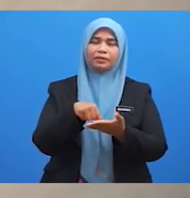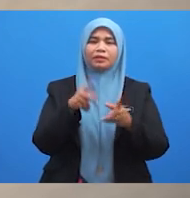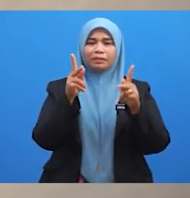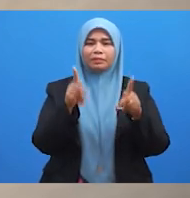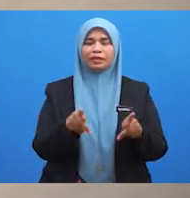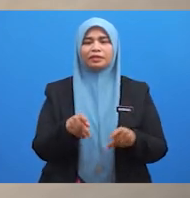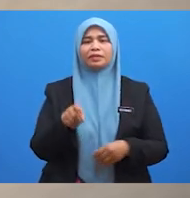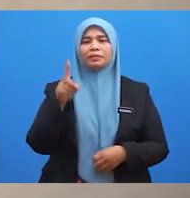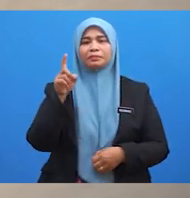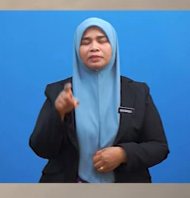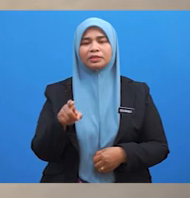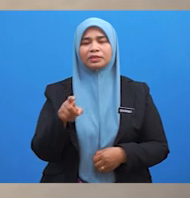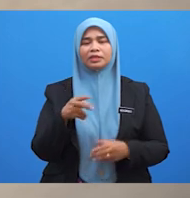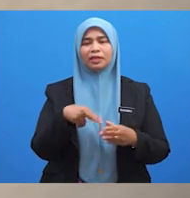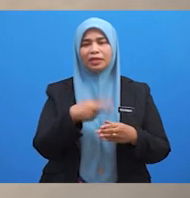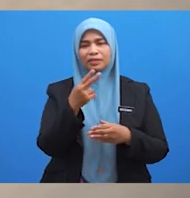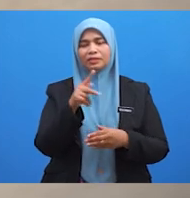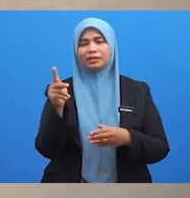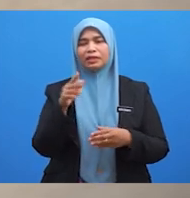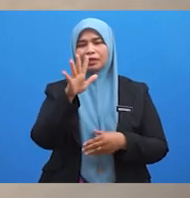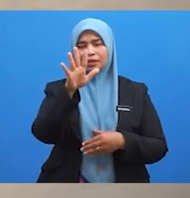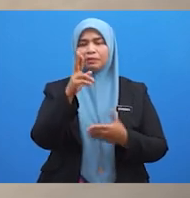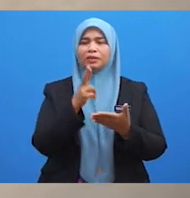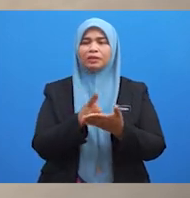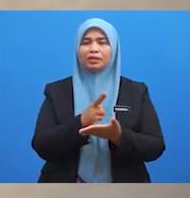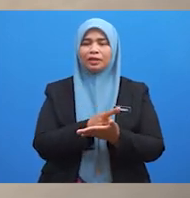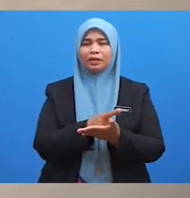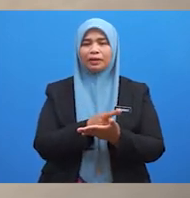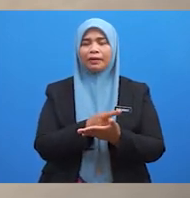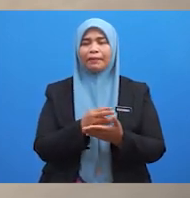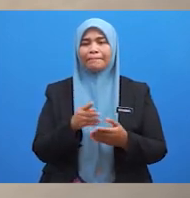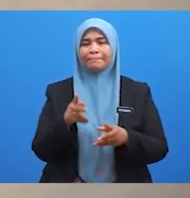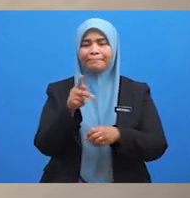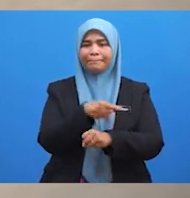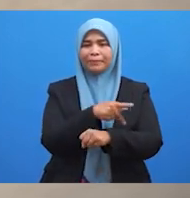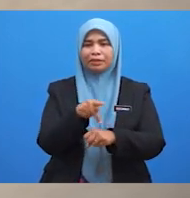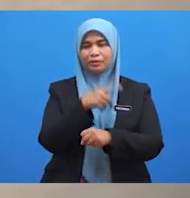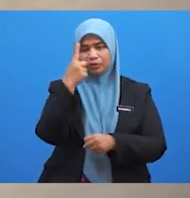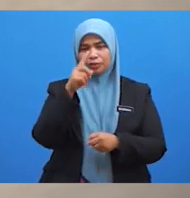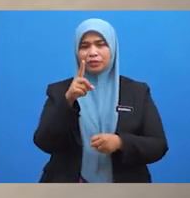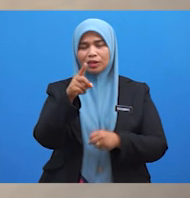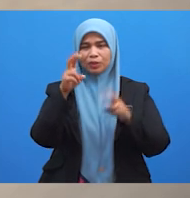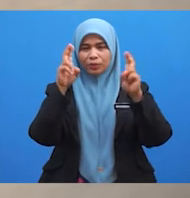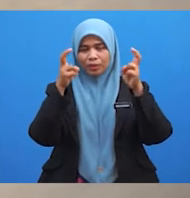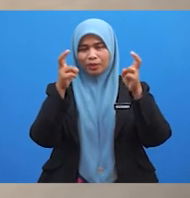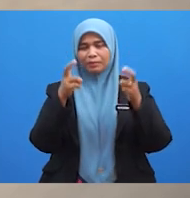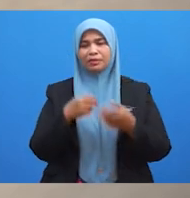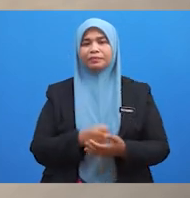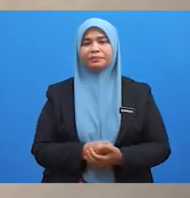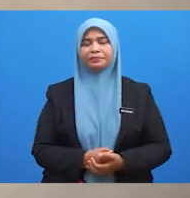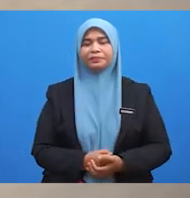pelajar dikehendaki menghasilkan 5 rangkap pantun untuk satu tema yang diberi.